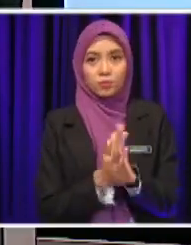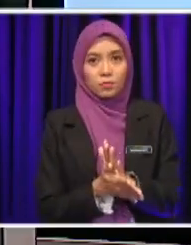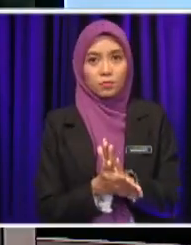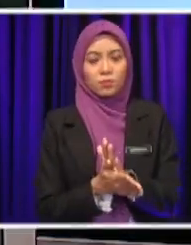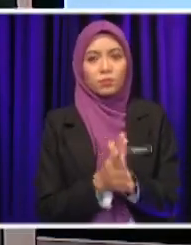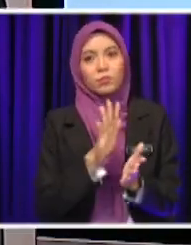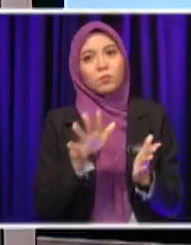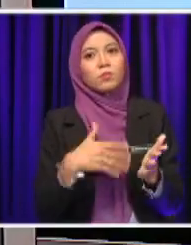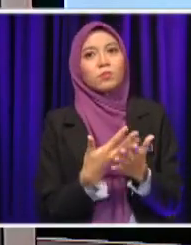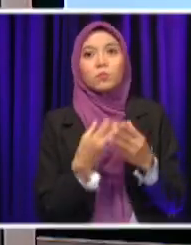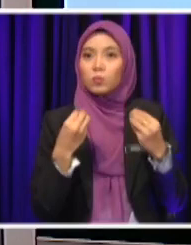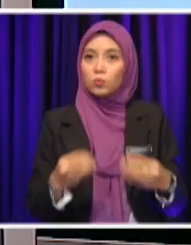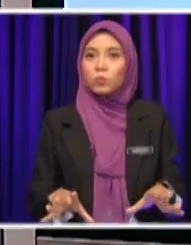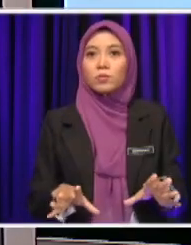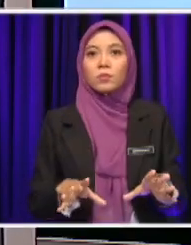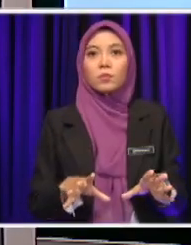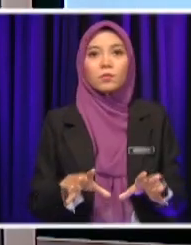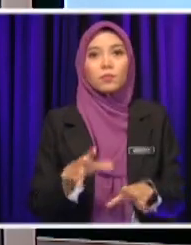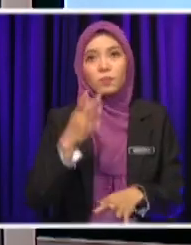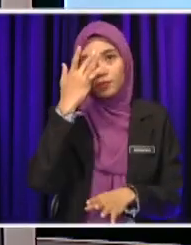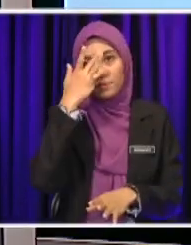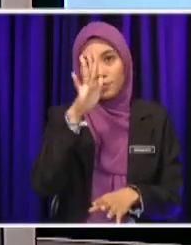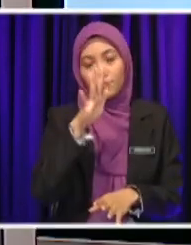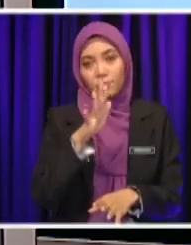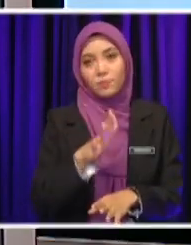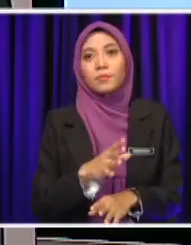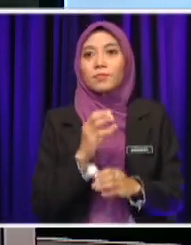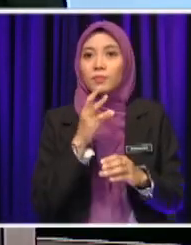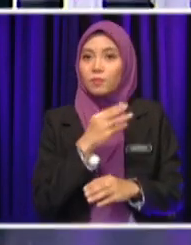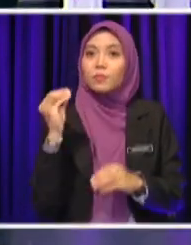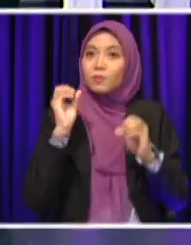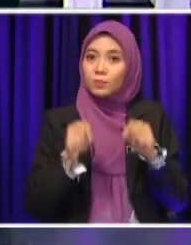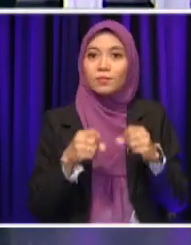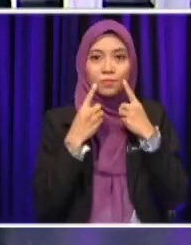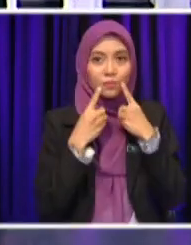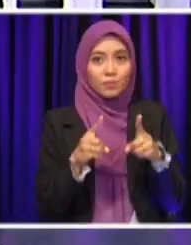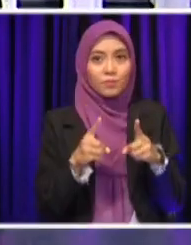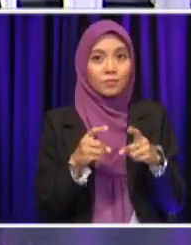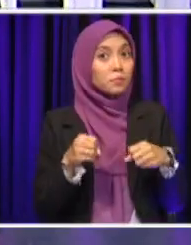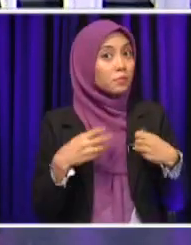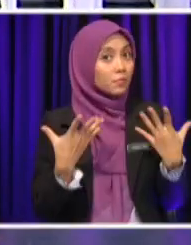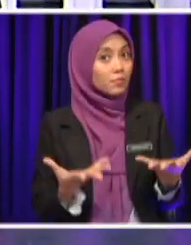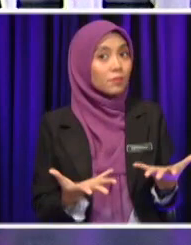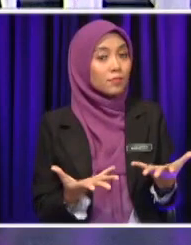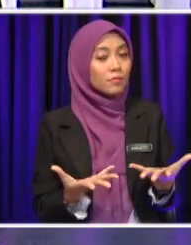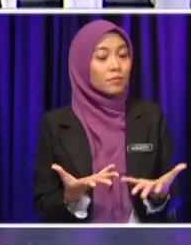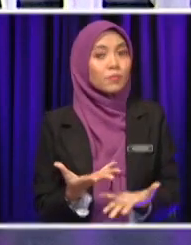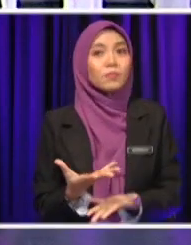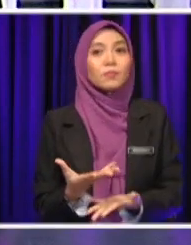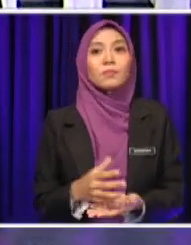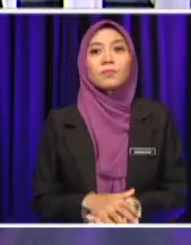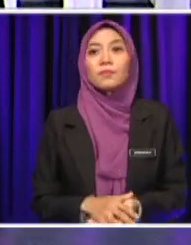cikgu cuba sampaikan kepada Aiman. Nampaknya berkesanlah. Baik cikgu. Bagaimana dengan prestasi pembelajaran saya pada hari ini